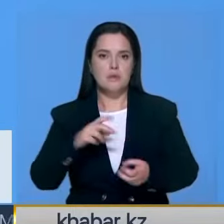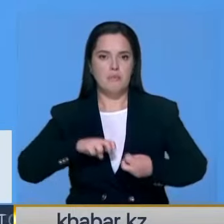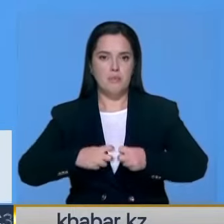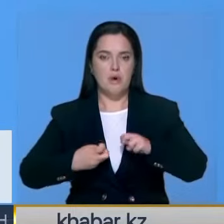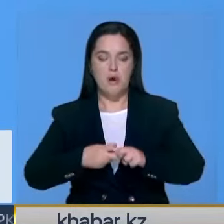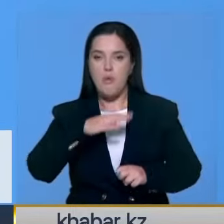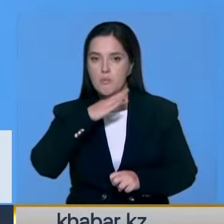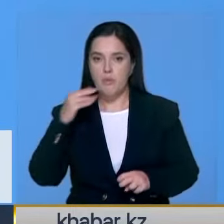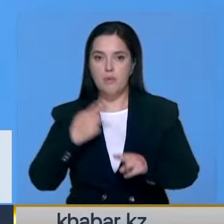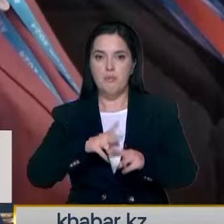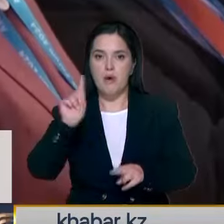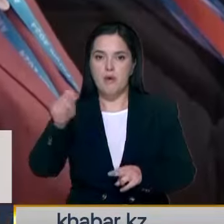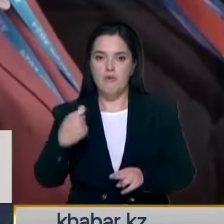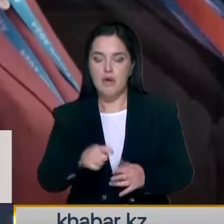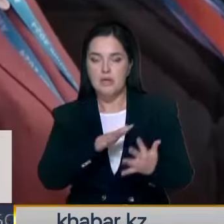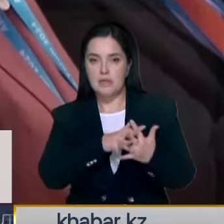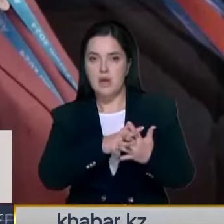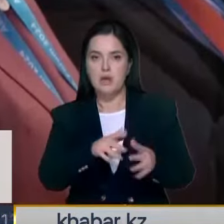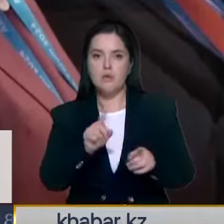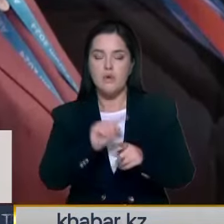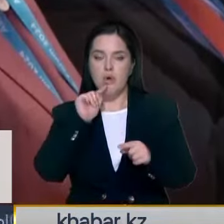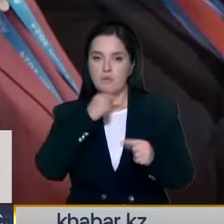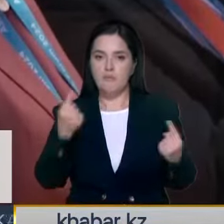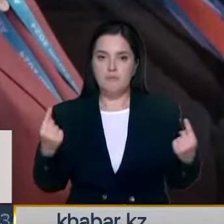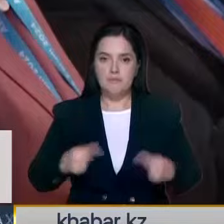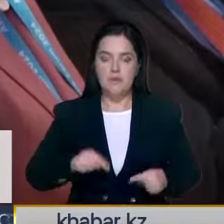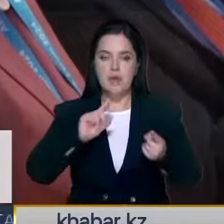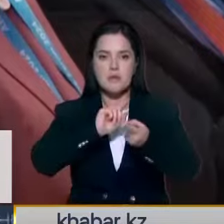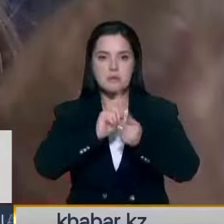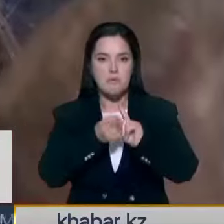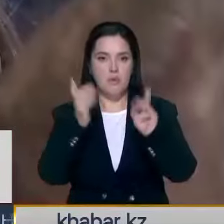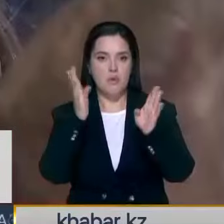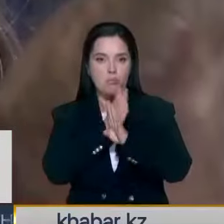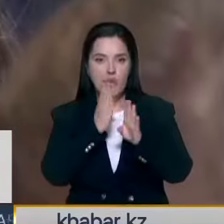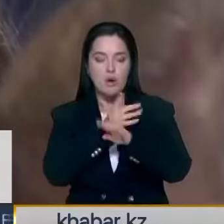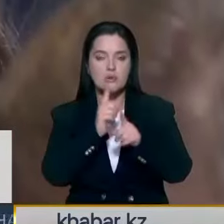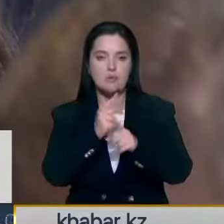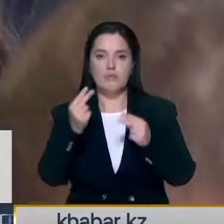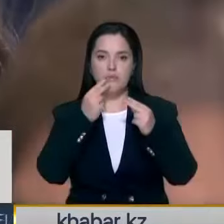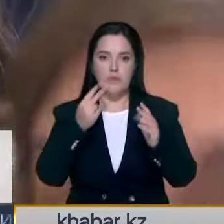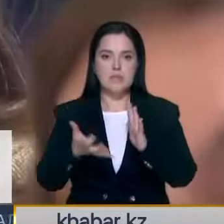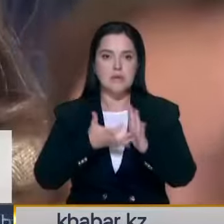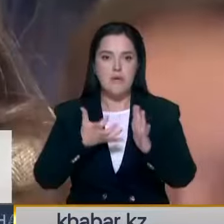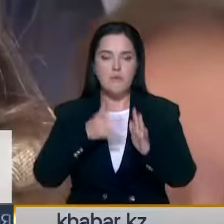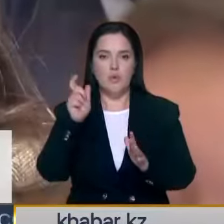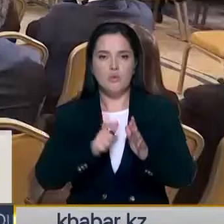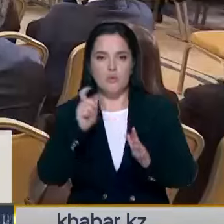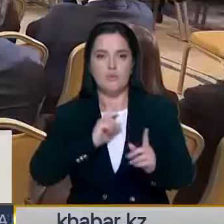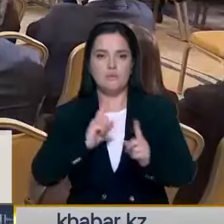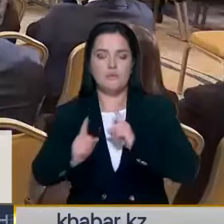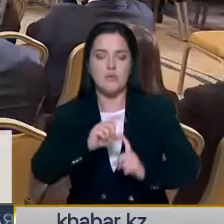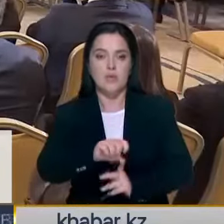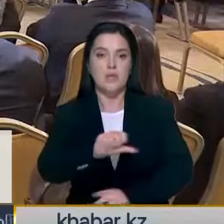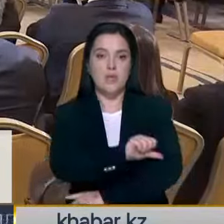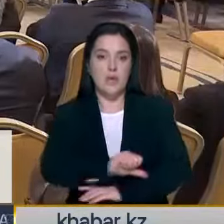региональные конфликты экономическая нестабильность изменение климата продовольственные иммиграционные кризисы глобальные проблемы которые